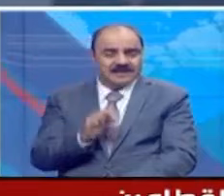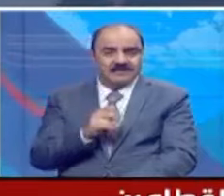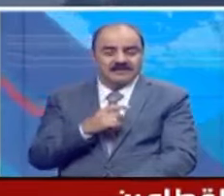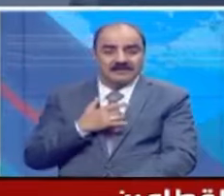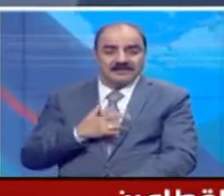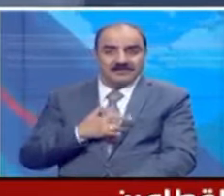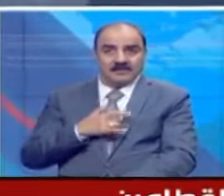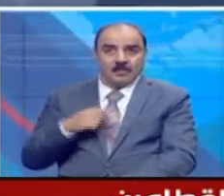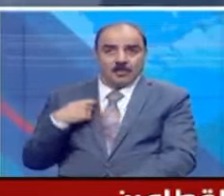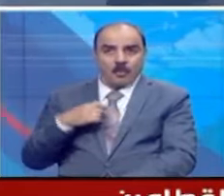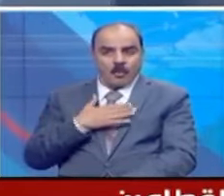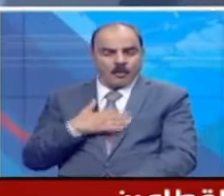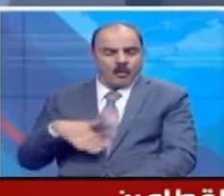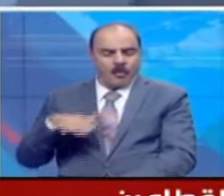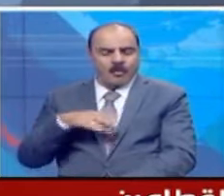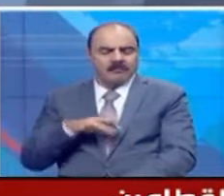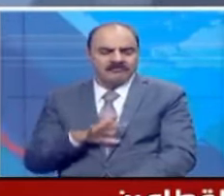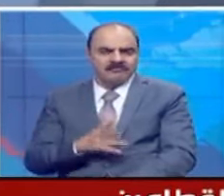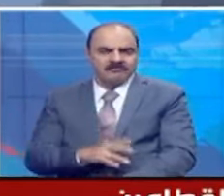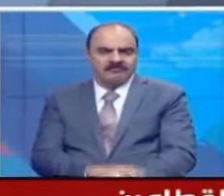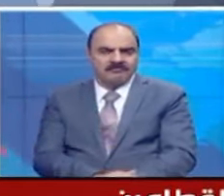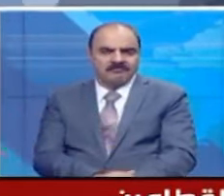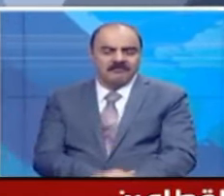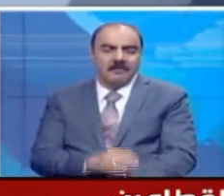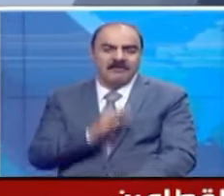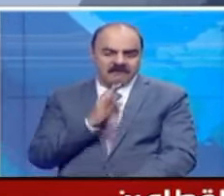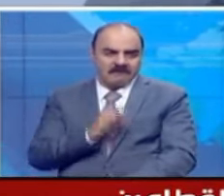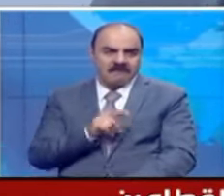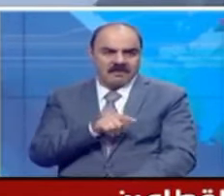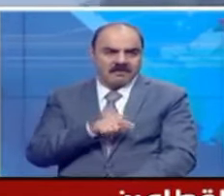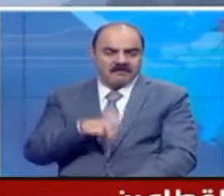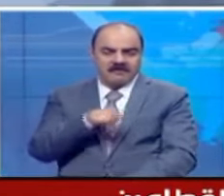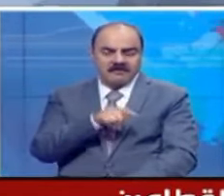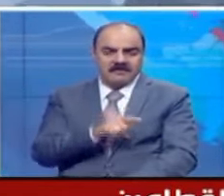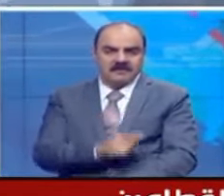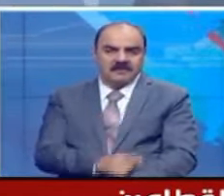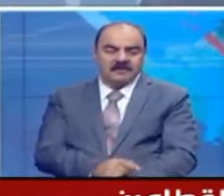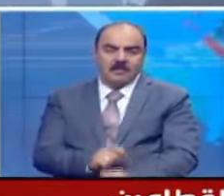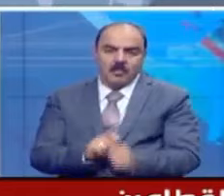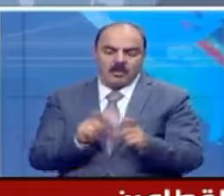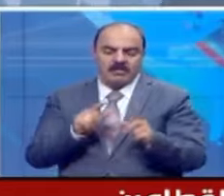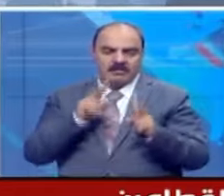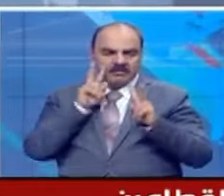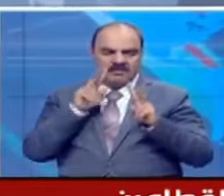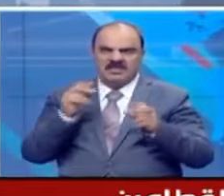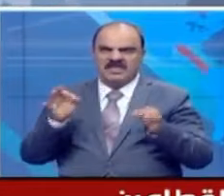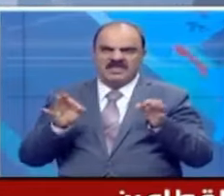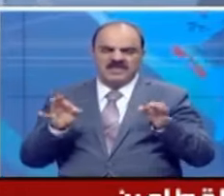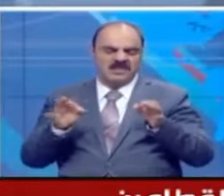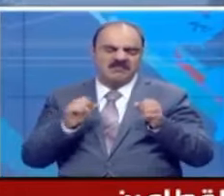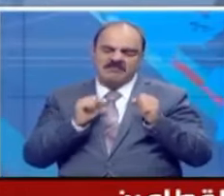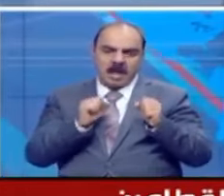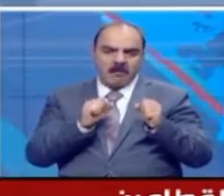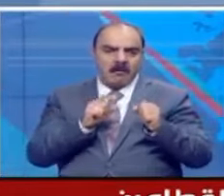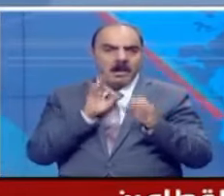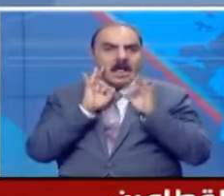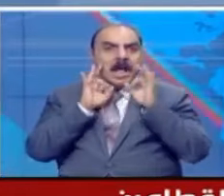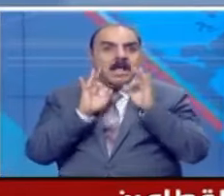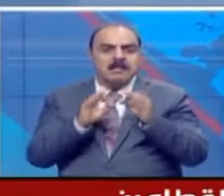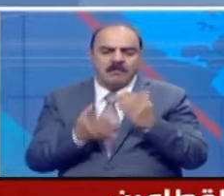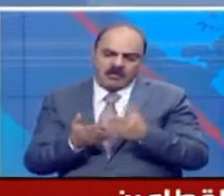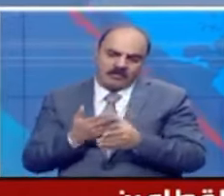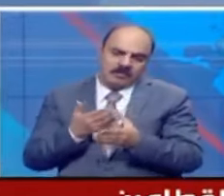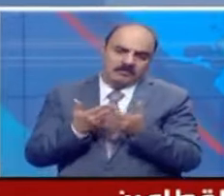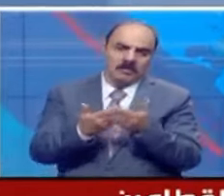إحساس الإرادة السياسية بأن هناك واقع اقتصادي معين وأنه من الأهمية